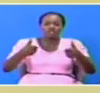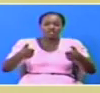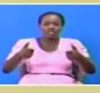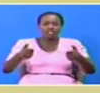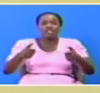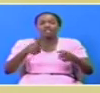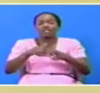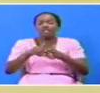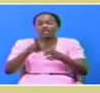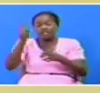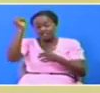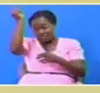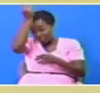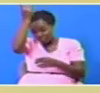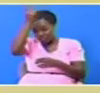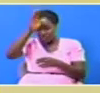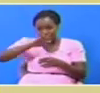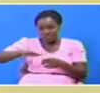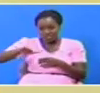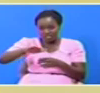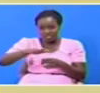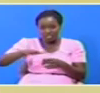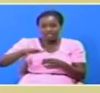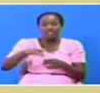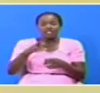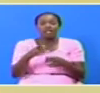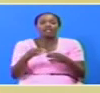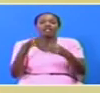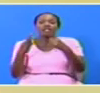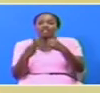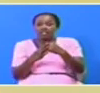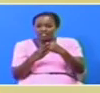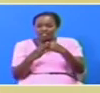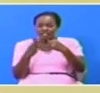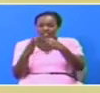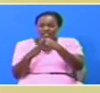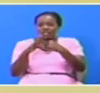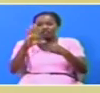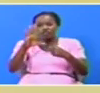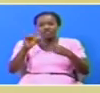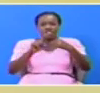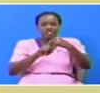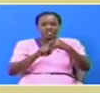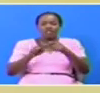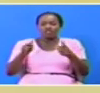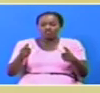ya viwandani. Magari hayo yalikuwa na mitungi 956 ya gesi.